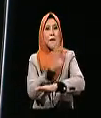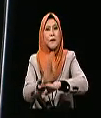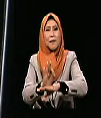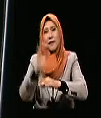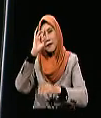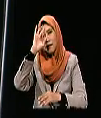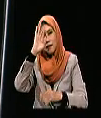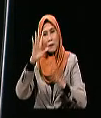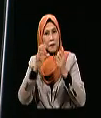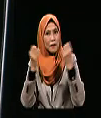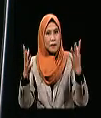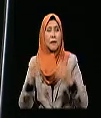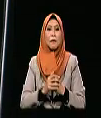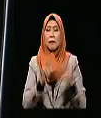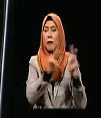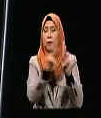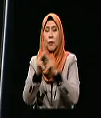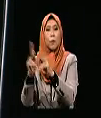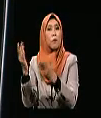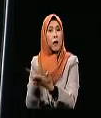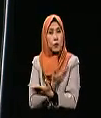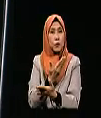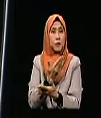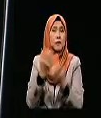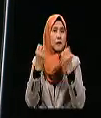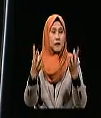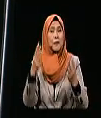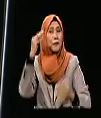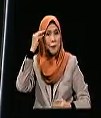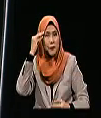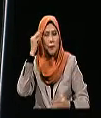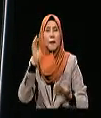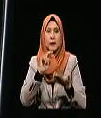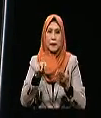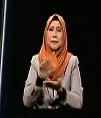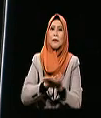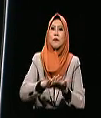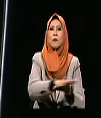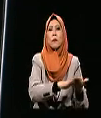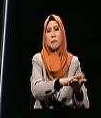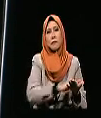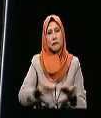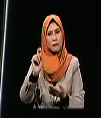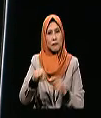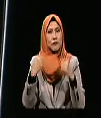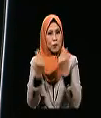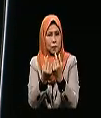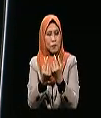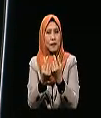Kemudian di Kampung Baru, semua ni akan ada penyertaan daripada golongan muda. Kalau tidak golongan muda, saya